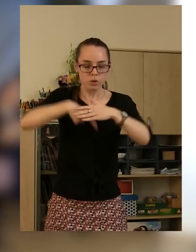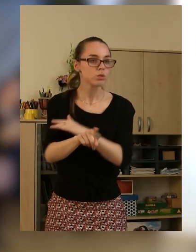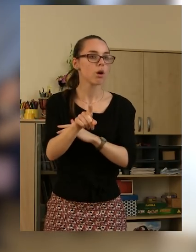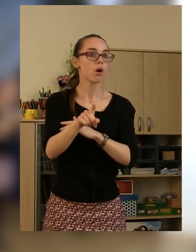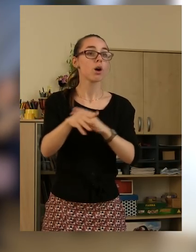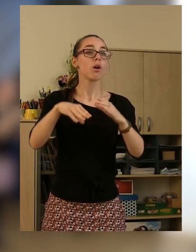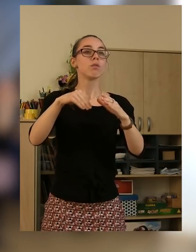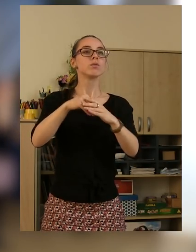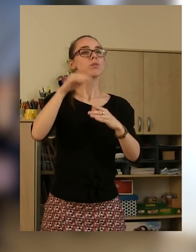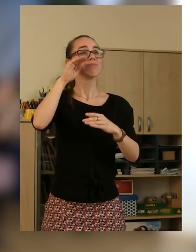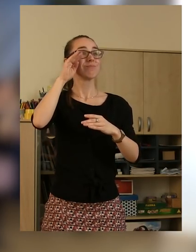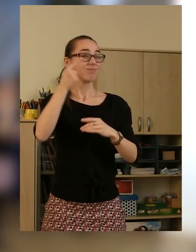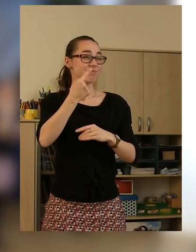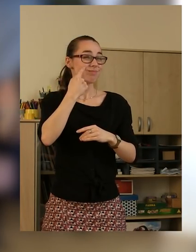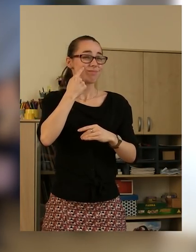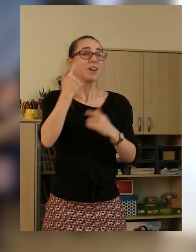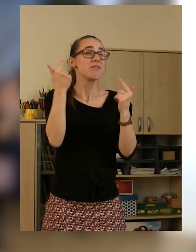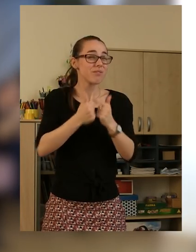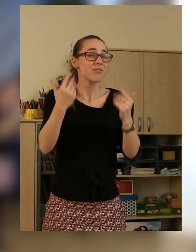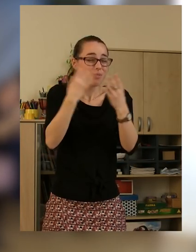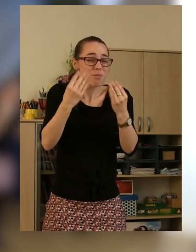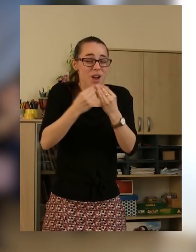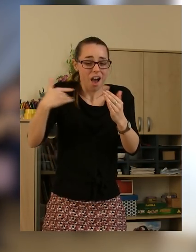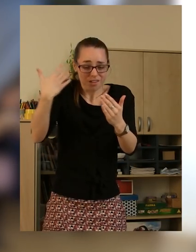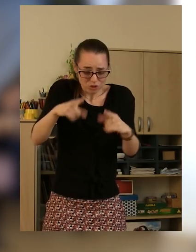To znamená trochu nelidsky poctivý.